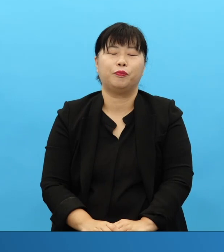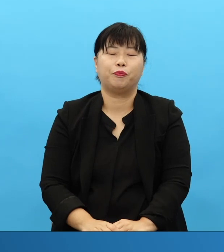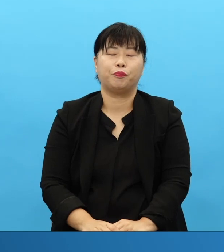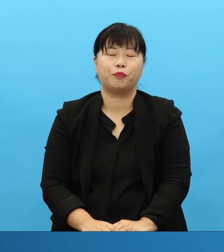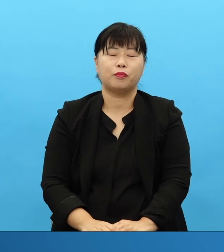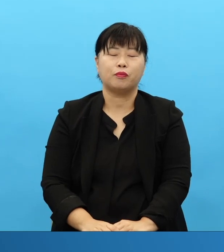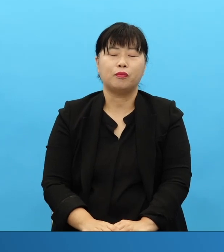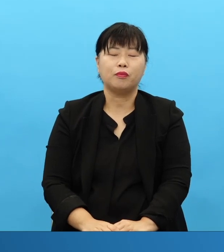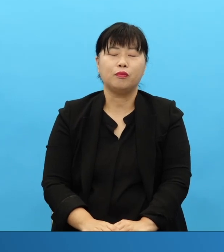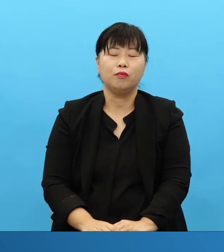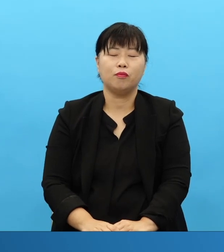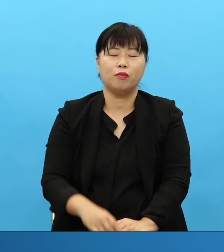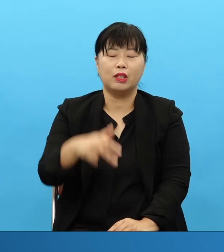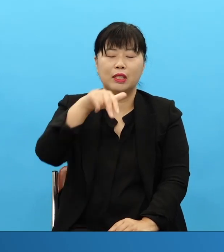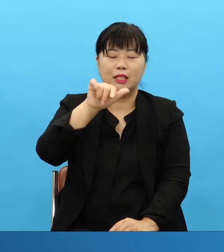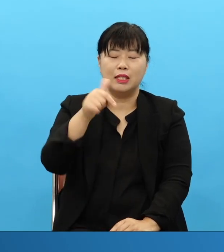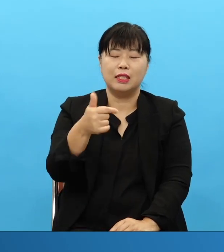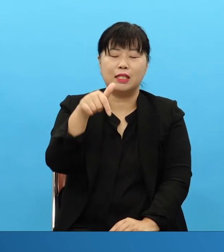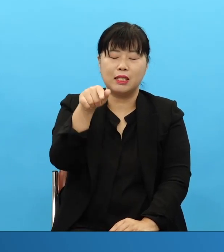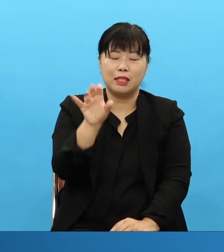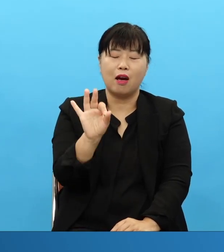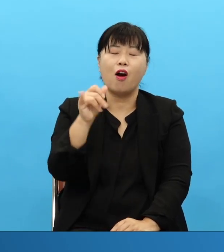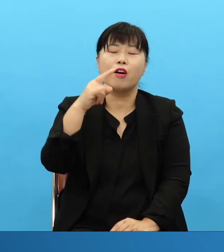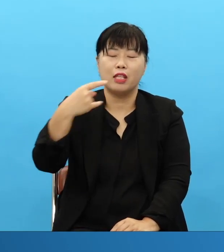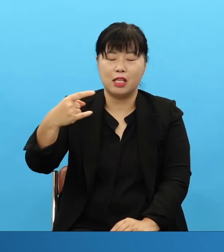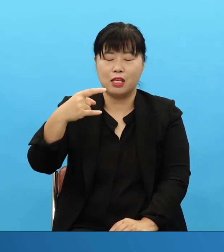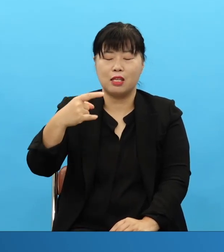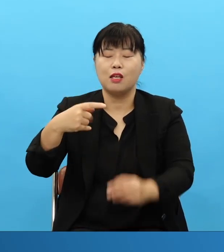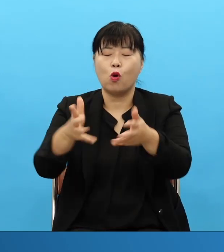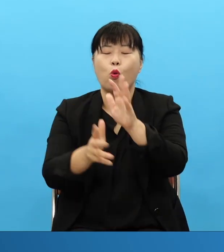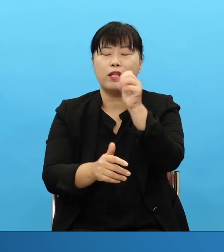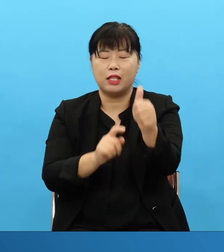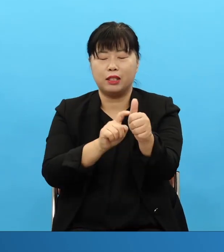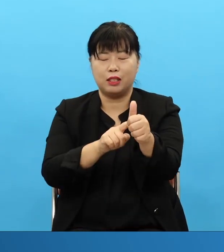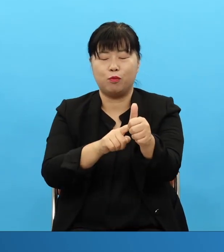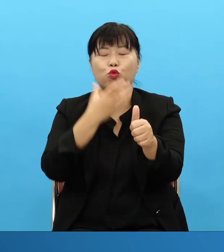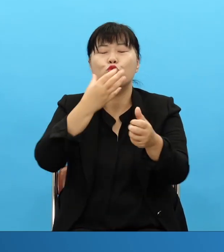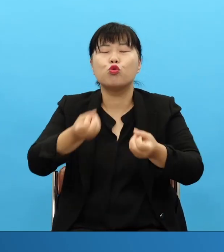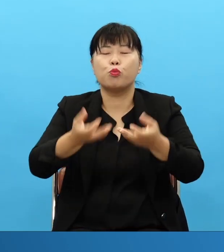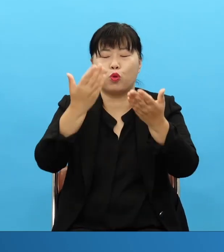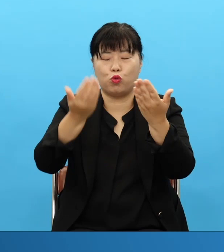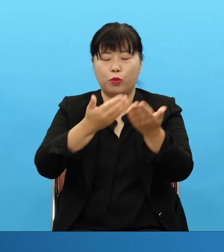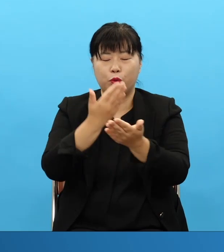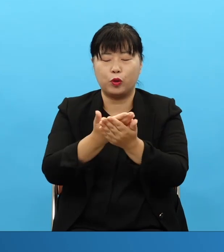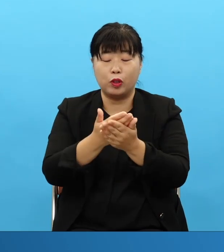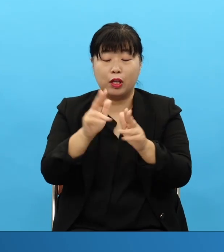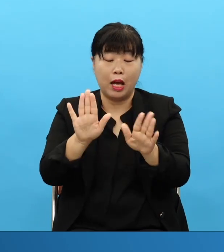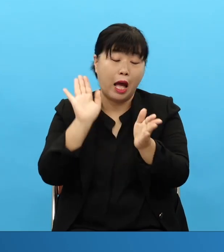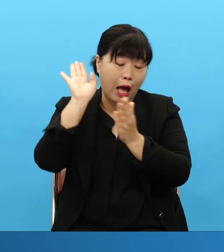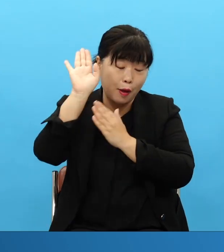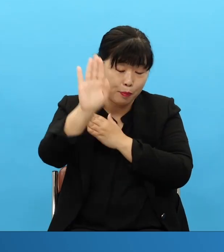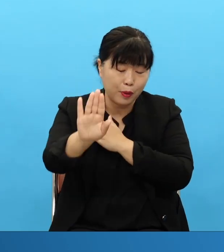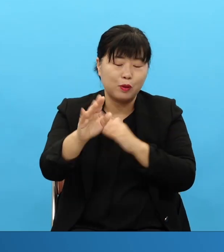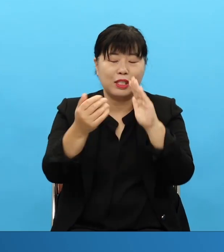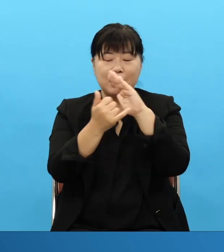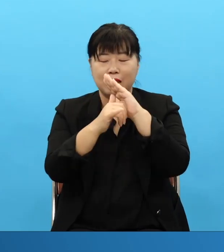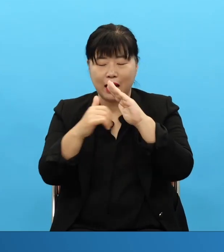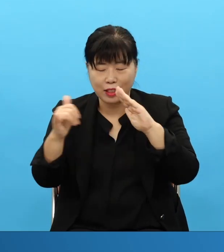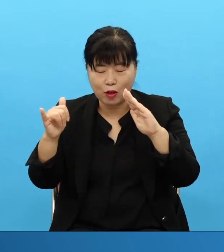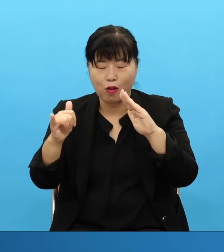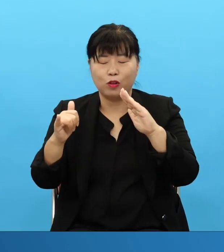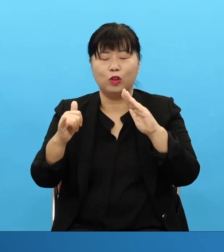축복해 주시기를 원하고 기도합니다. 건강과 가정과 하시는 일 로마서 16장 25,